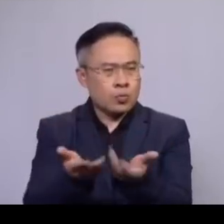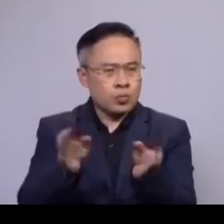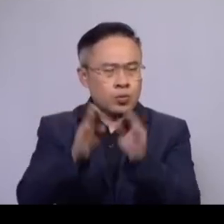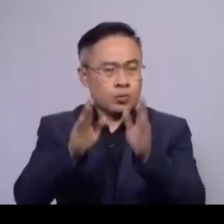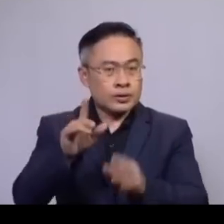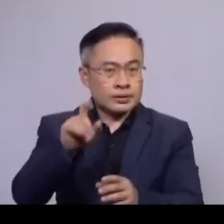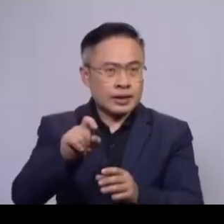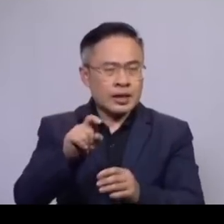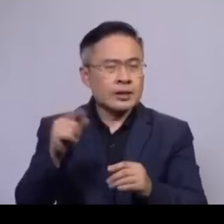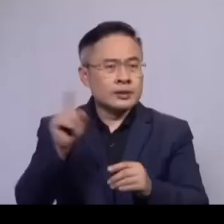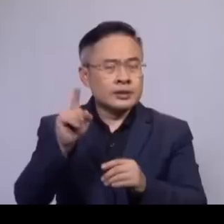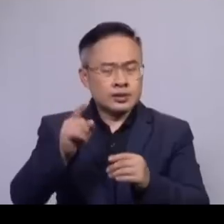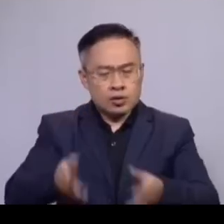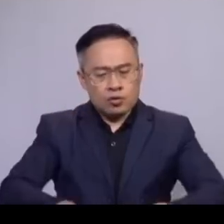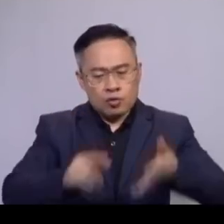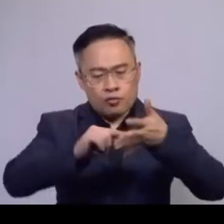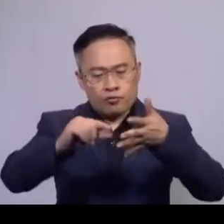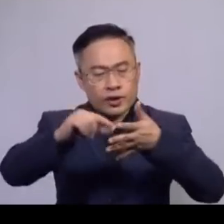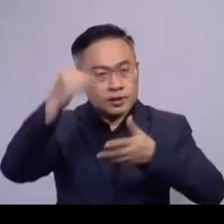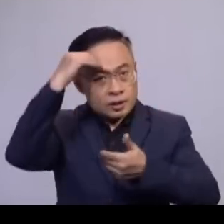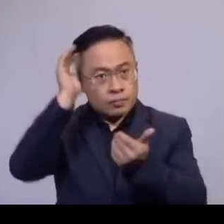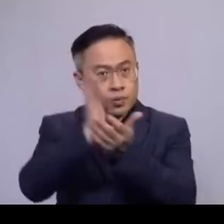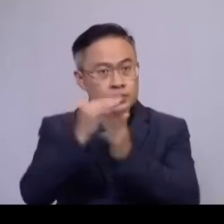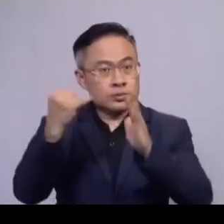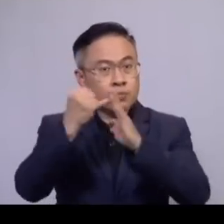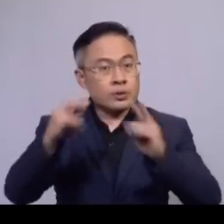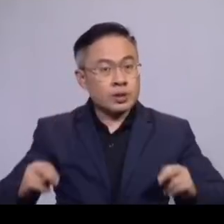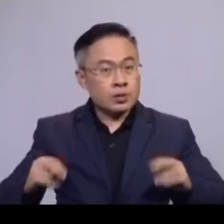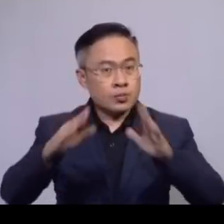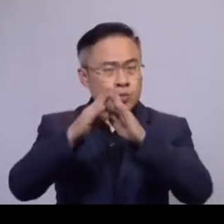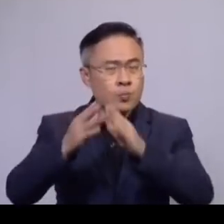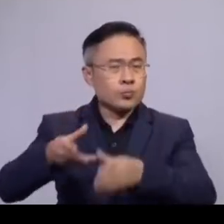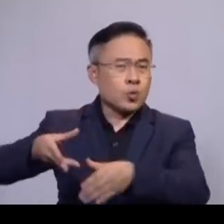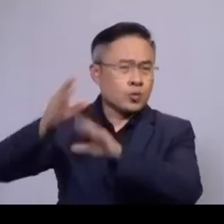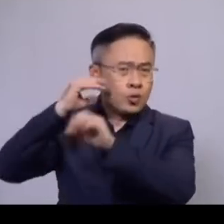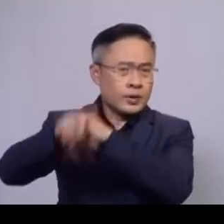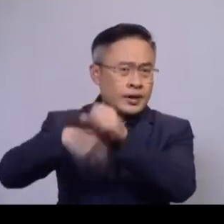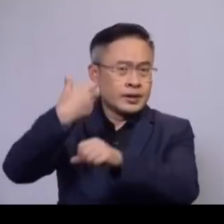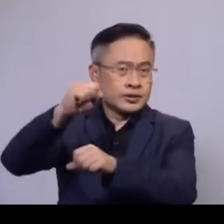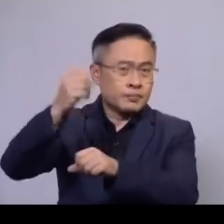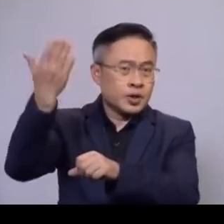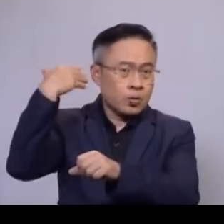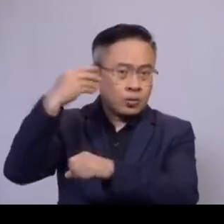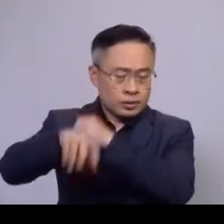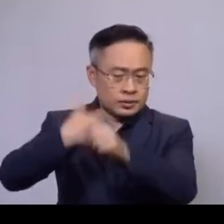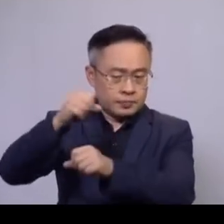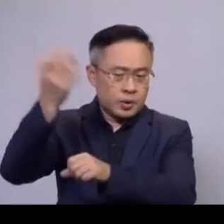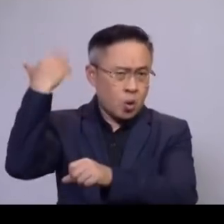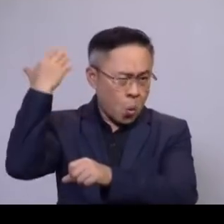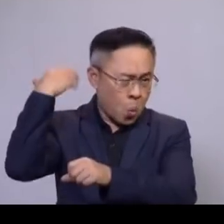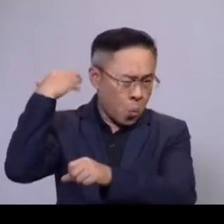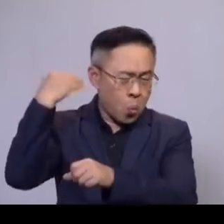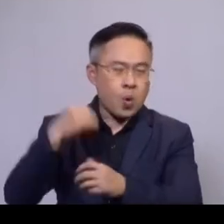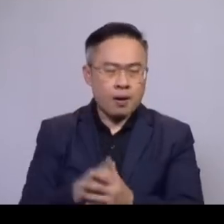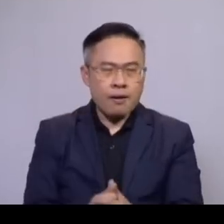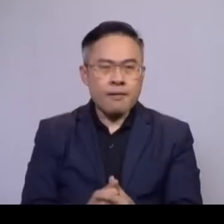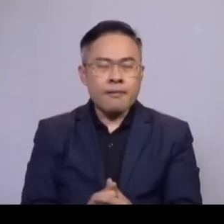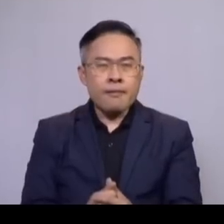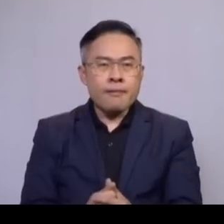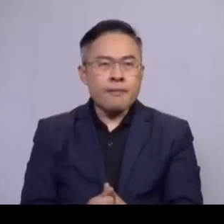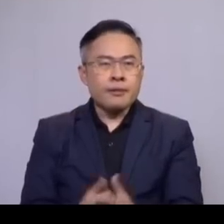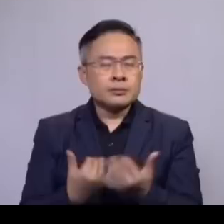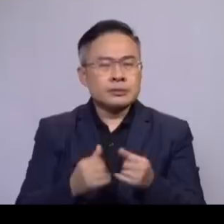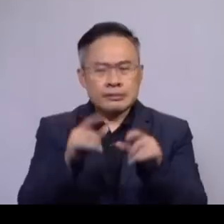เสียชีวิตอยู่ที่แฟลตตำรวจที่ย่านสามพรานเมื่อประมาณ10ปีก่อนก็รู้จักกับแอมเหมือนกันนะครับซึ่งการเสียชีวิต